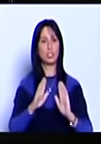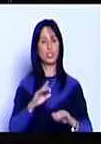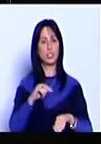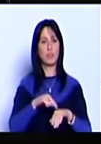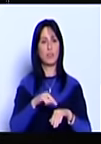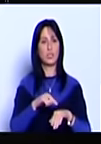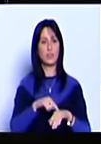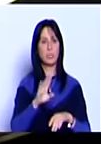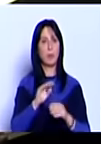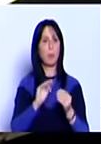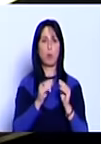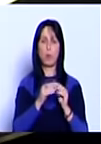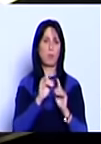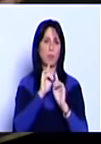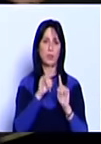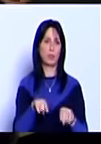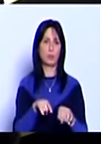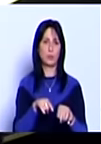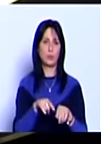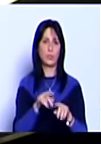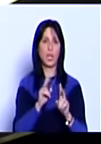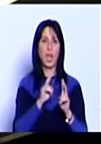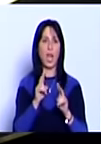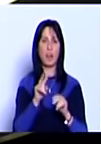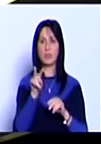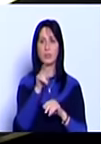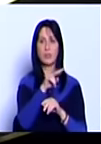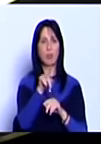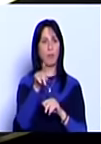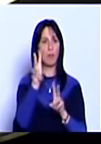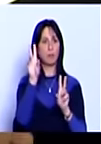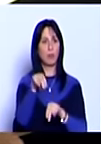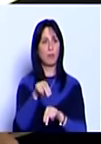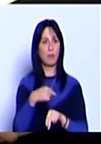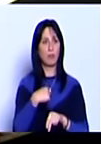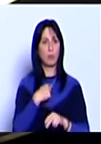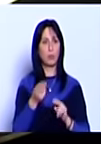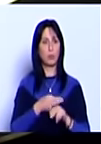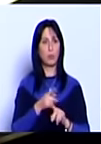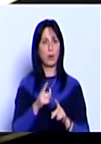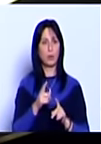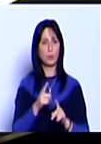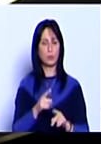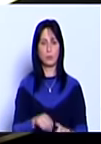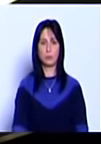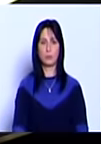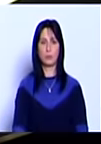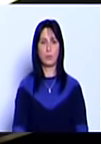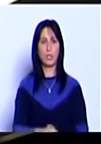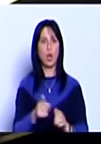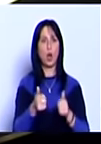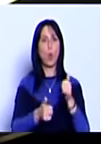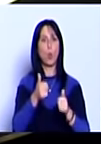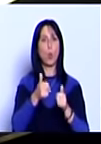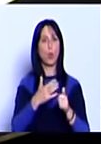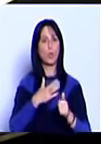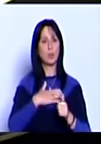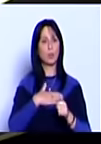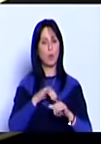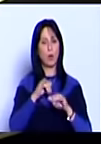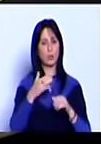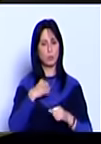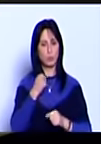და მერე მას პრობლემა არ აქვს, ის არავის არ გააყოლებს თვალს ამას აქ რა უნდა და ეს რატო აქ არის და მისი კონკურენტუნარიანობის გაზდა